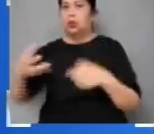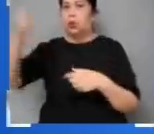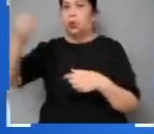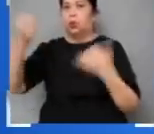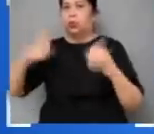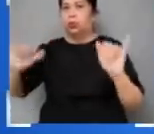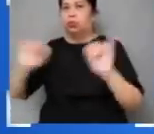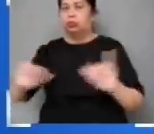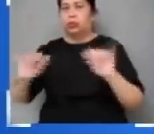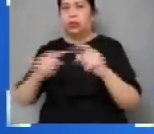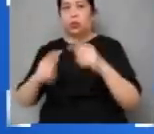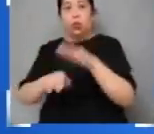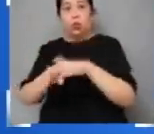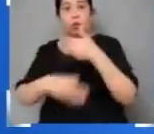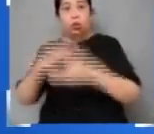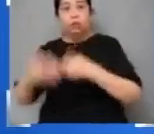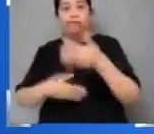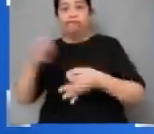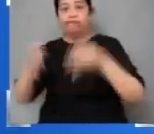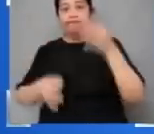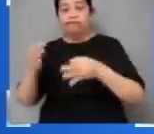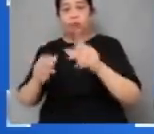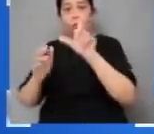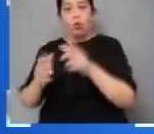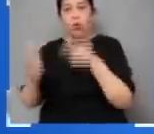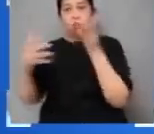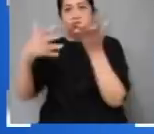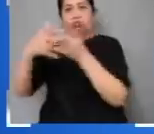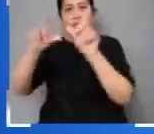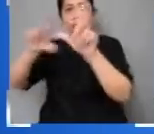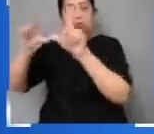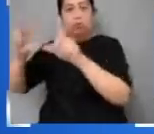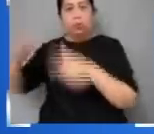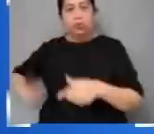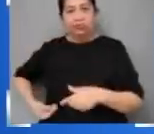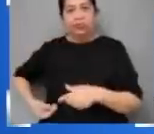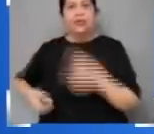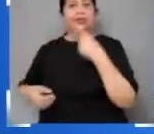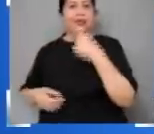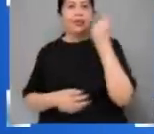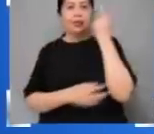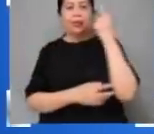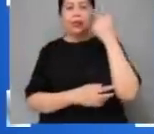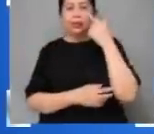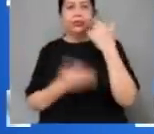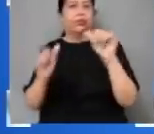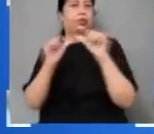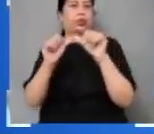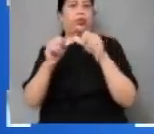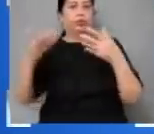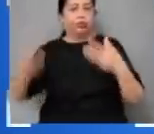mabagal daw ang gulong ng hustisya at mababa ang conviction sa graft and corruption cases, sabi ni Lacson, magpapatuloy ang korupsyon kahit